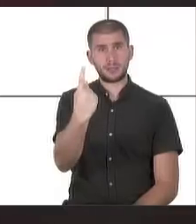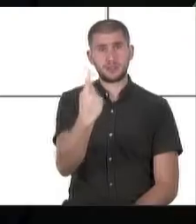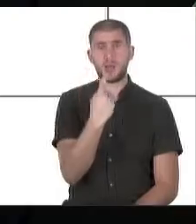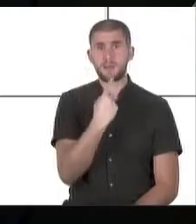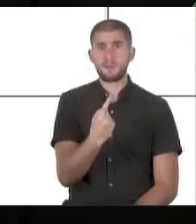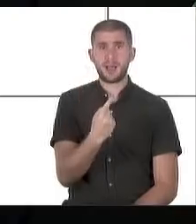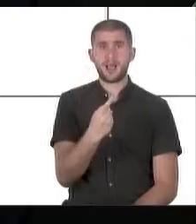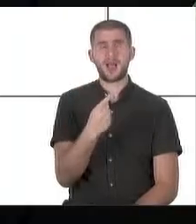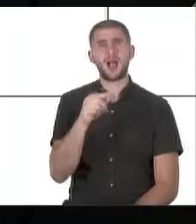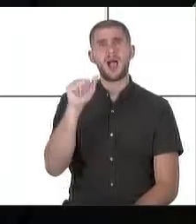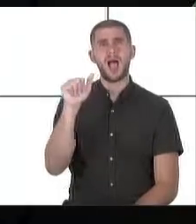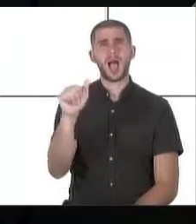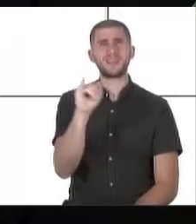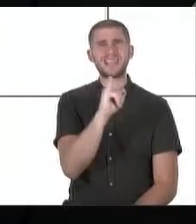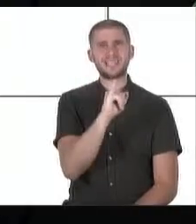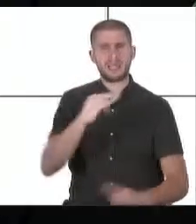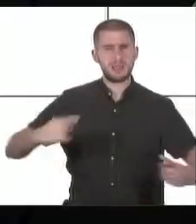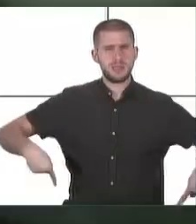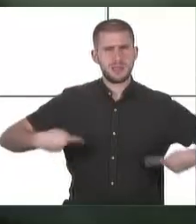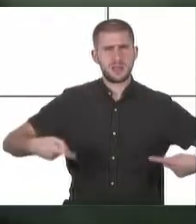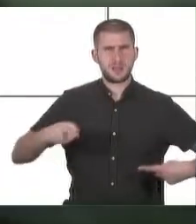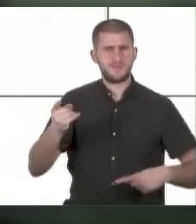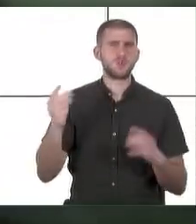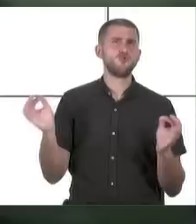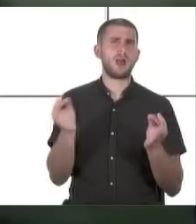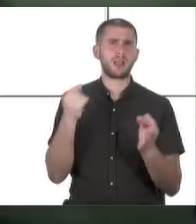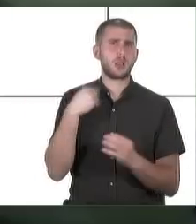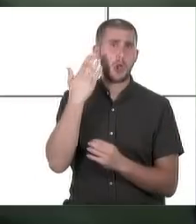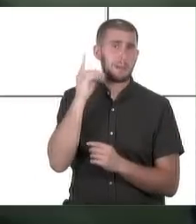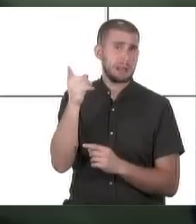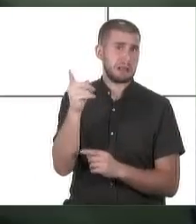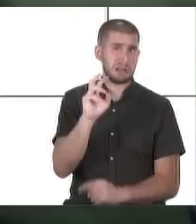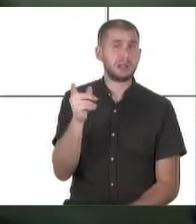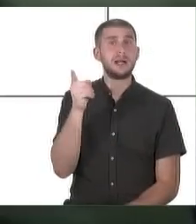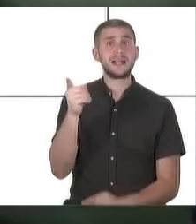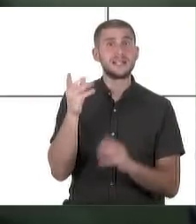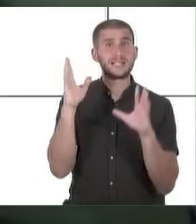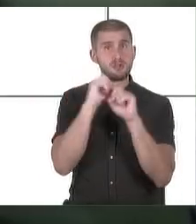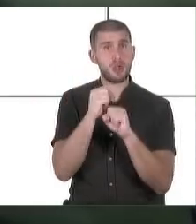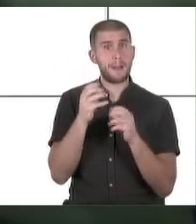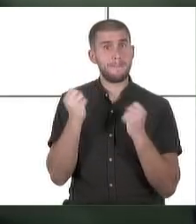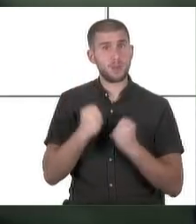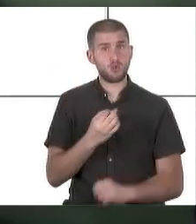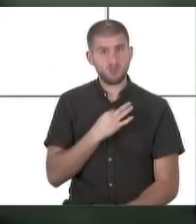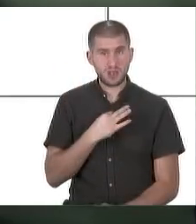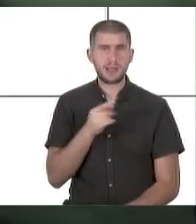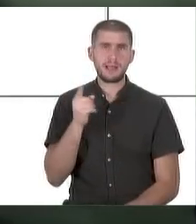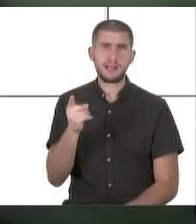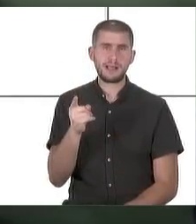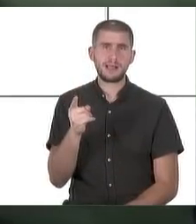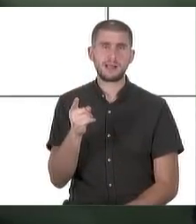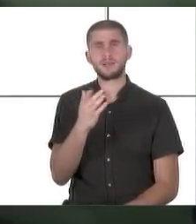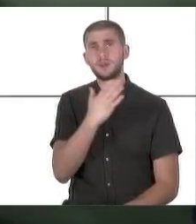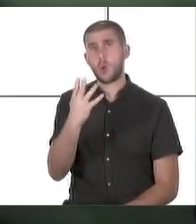שעבאס כינה את אחמד יאסין שהיד? אני לא מכיר את זה. הגישה הביטחונית שלי היא גישה ניצית, שרואה